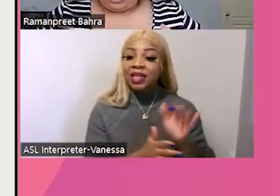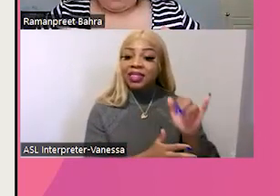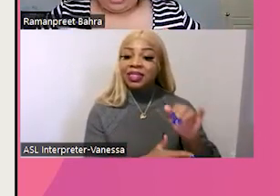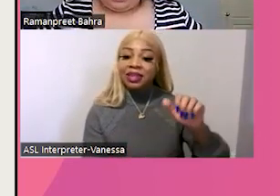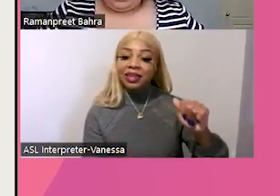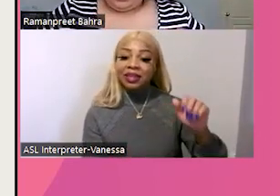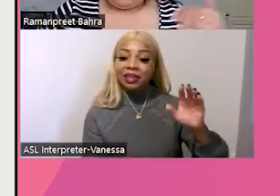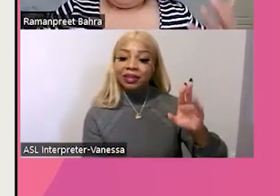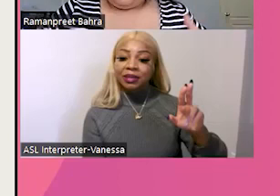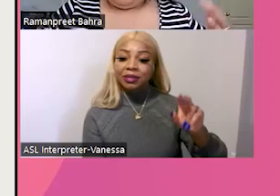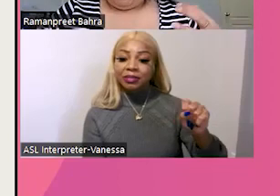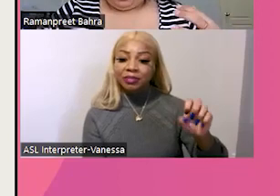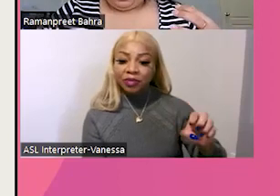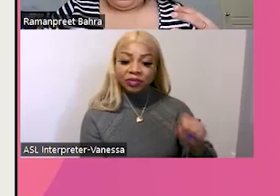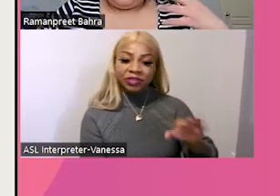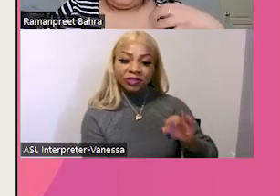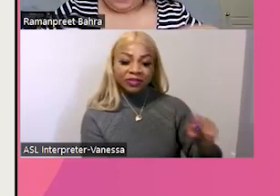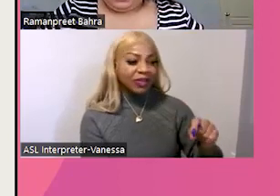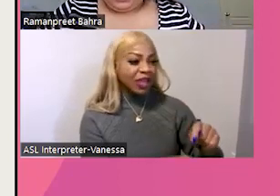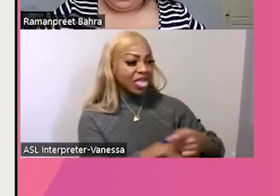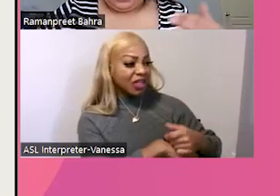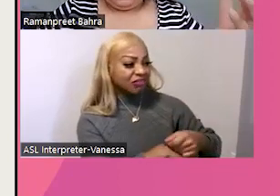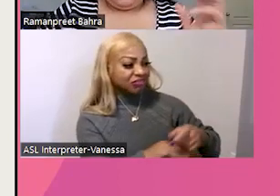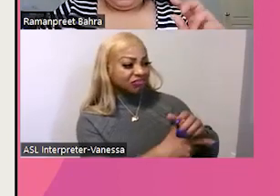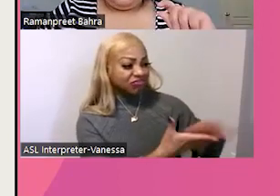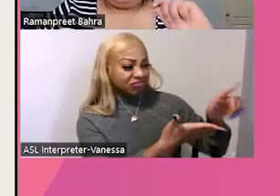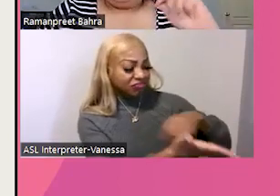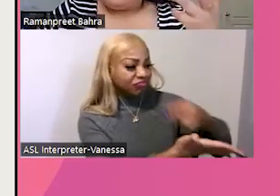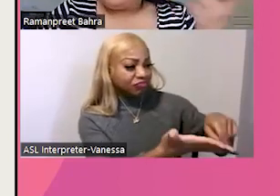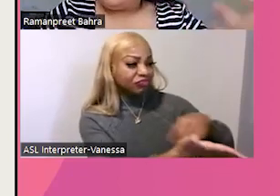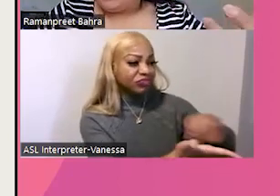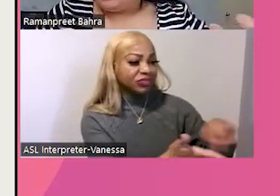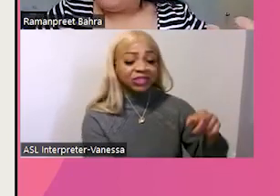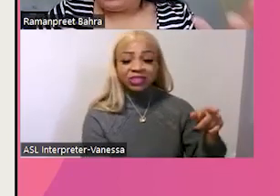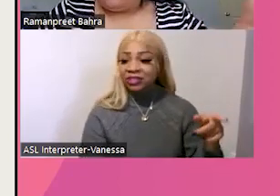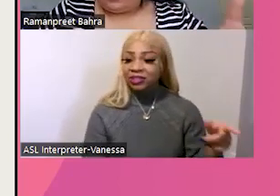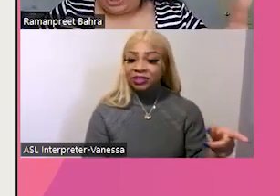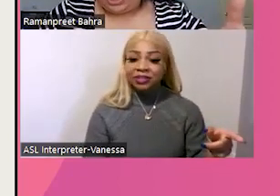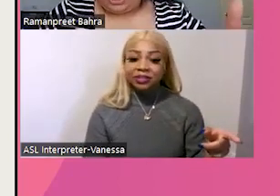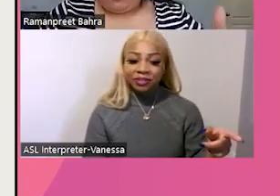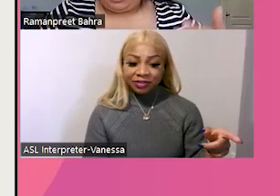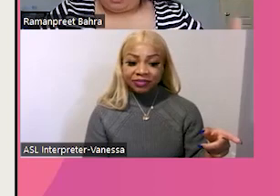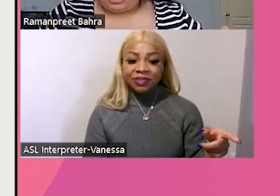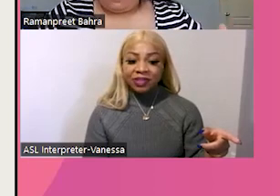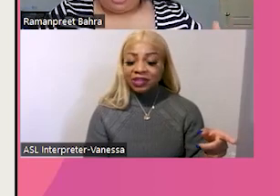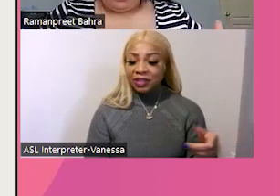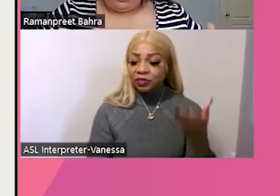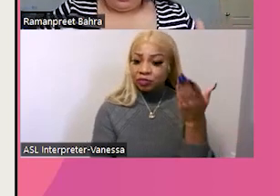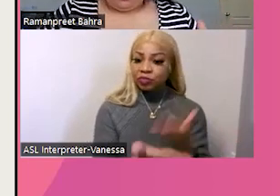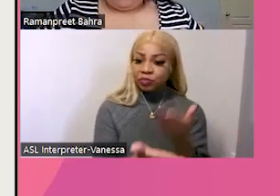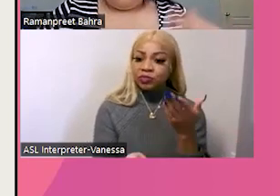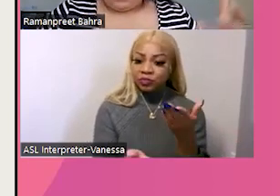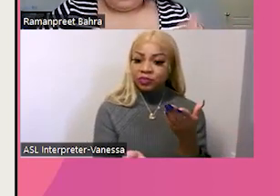d'exercice. Et l'utilisation de ce fat shaming par Sally,